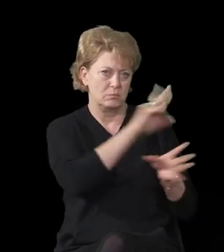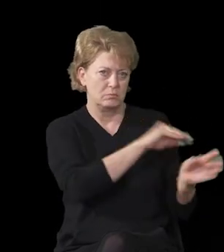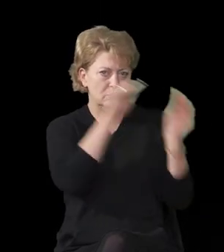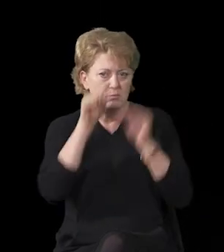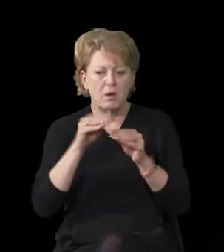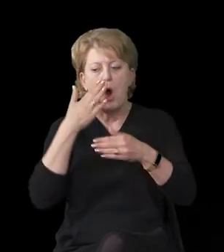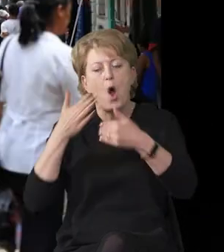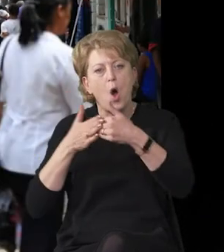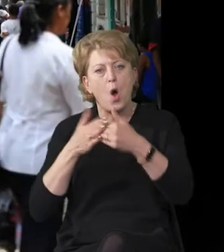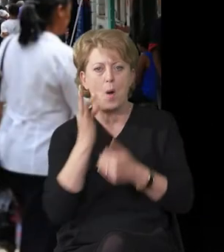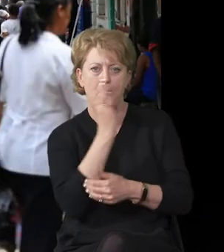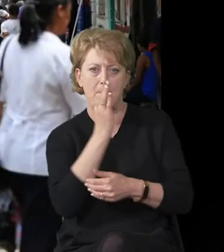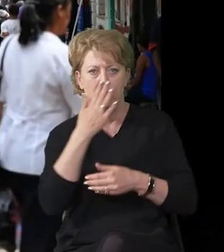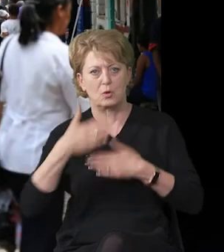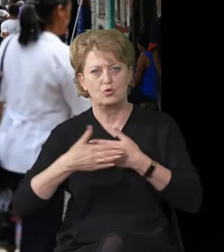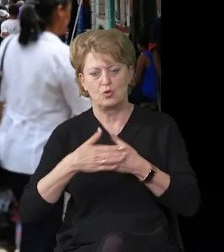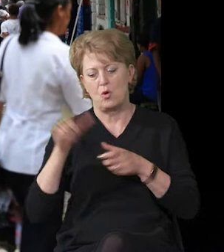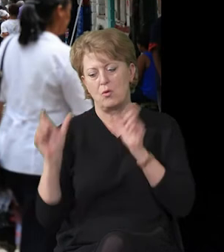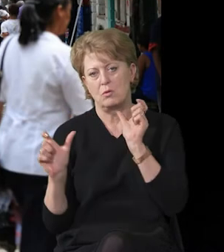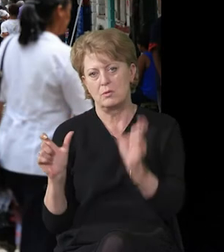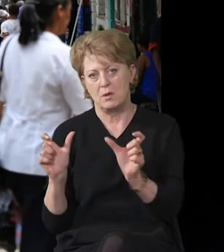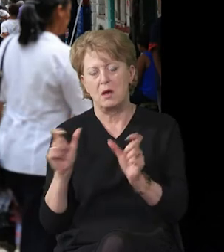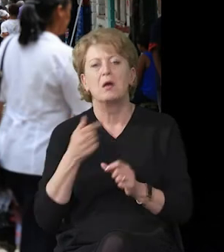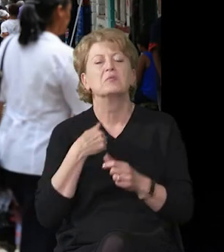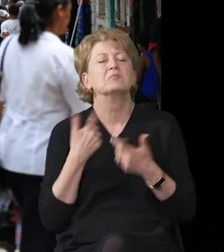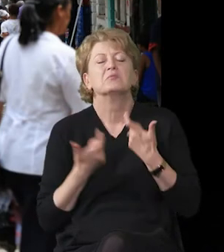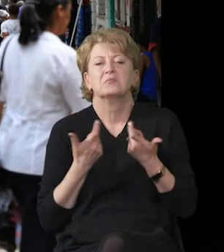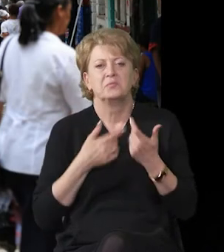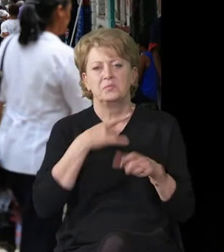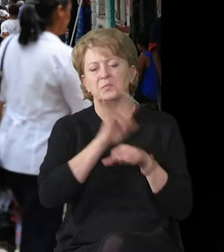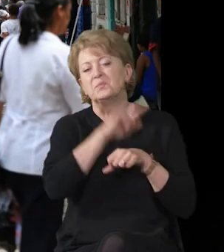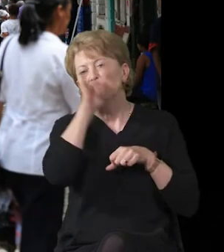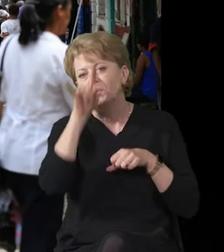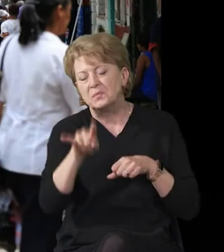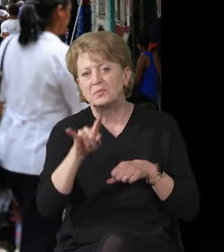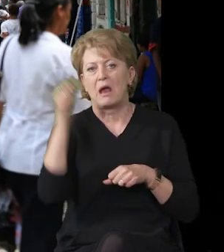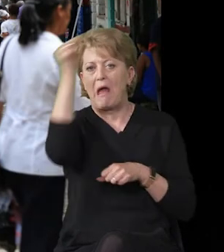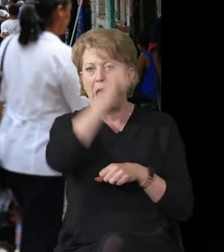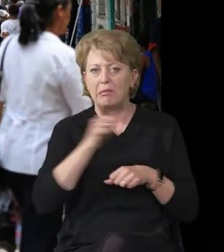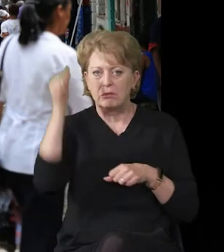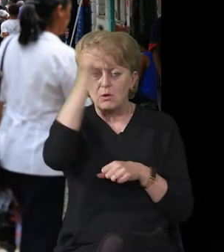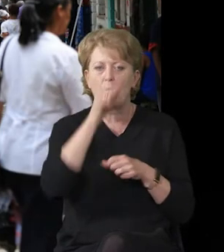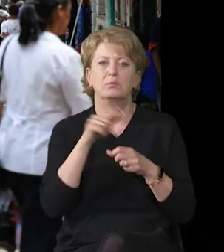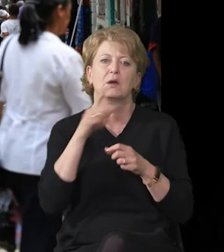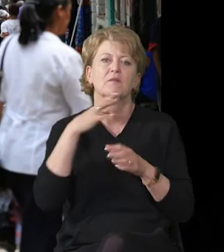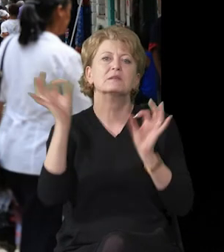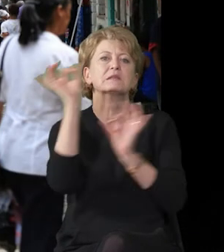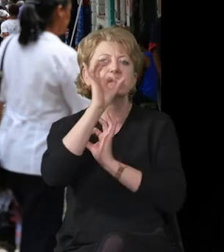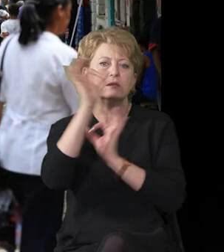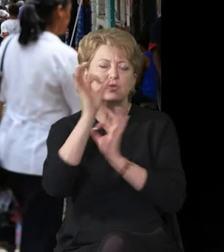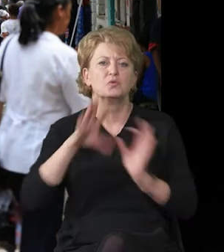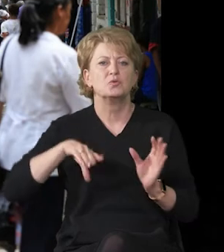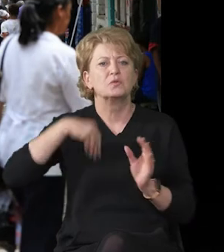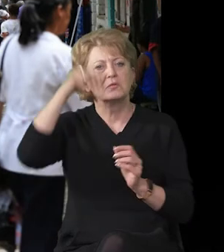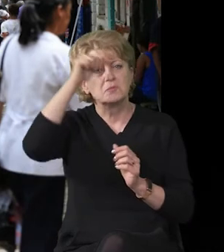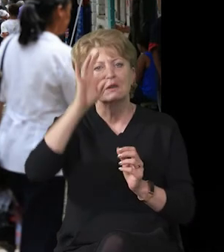żony. Natomiast ja przyleciałem do Etiopii w styczniu, aby wziąć udział w święcie Timkat. Planowałem, że to